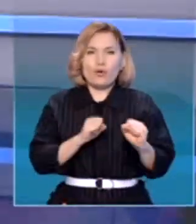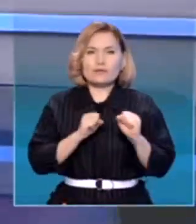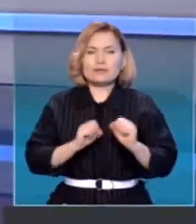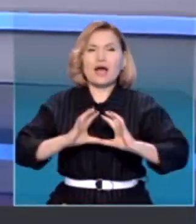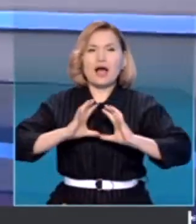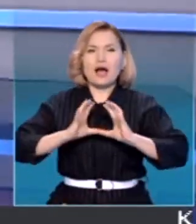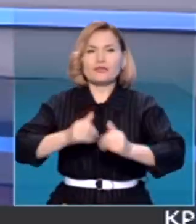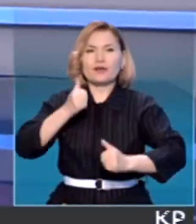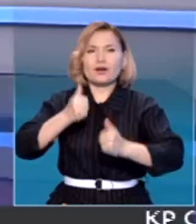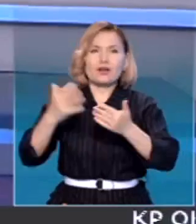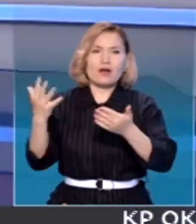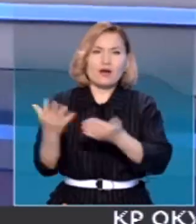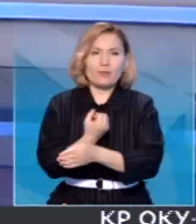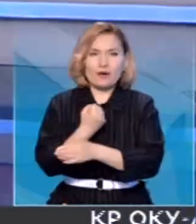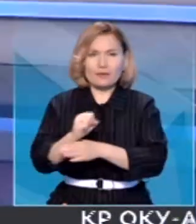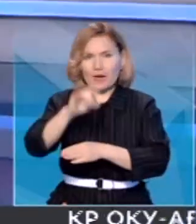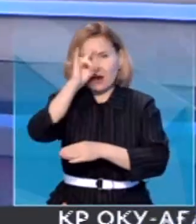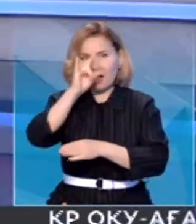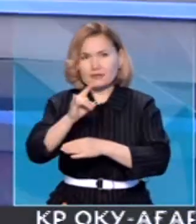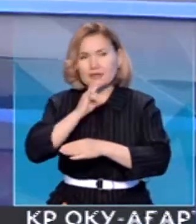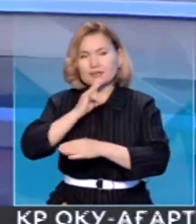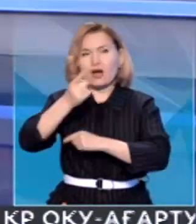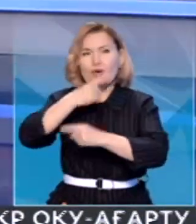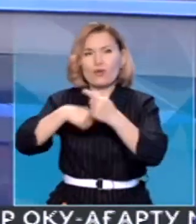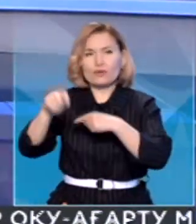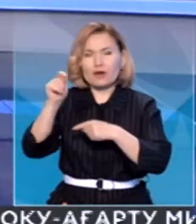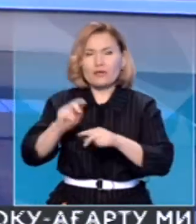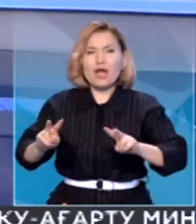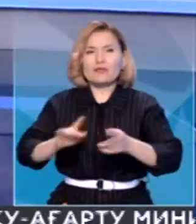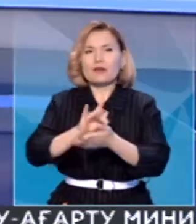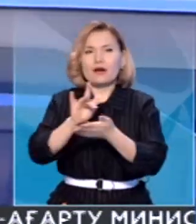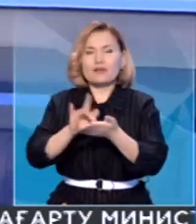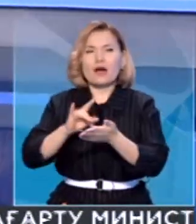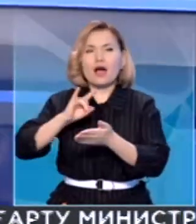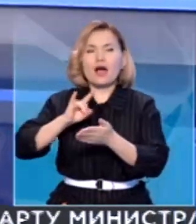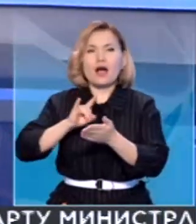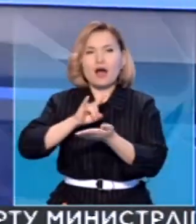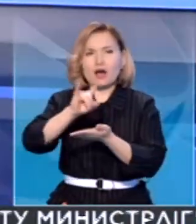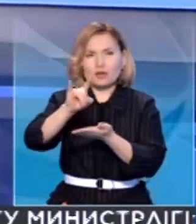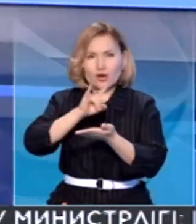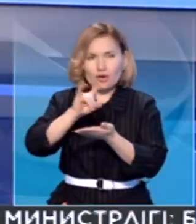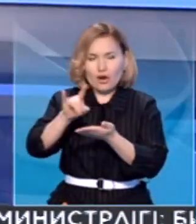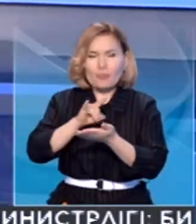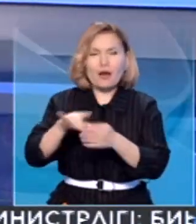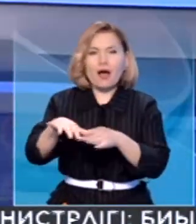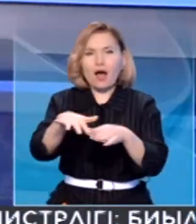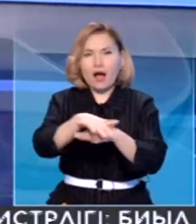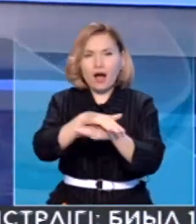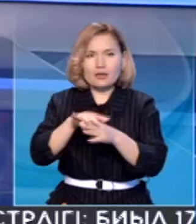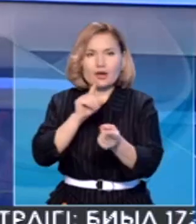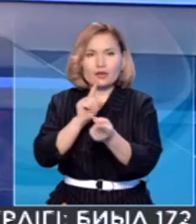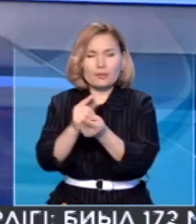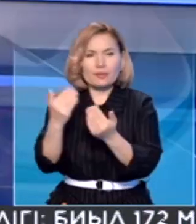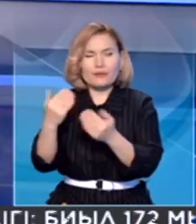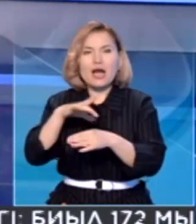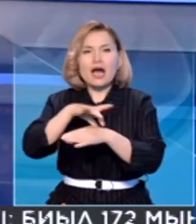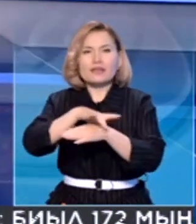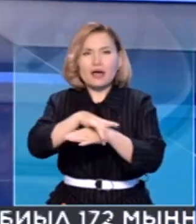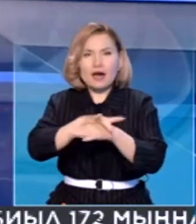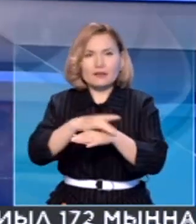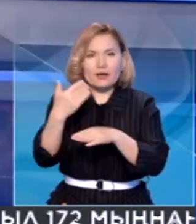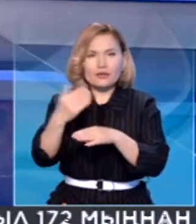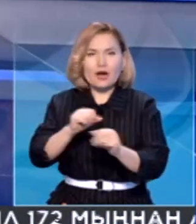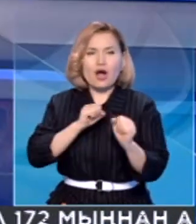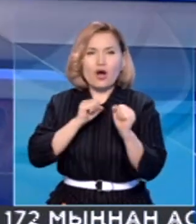Бокстан әлем чемпиондары елге оралды. Оларда Елорда халықаралық әуежайынан бір топ жанкүйер күтіп алды. Қазір Ташкенттен былғары